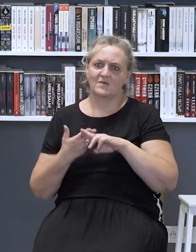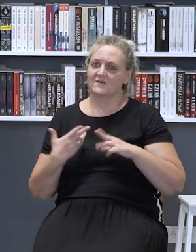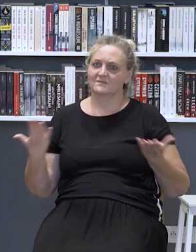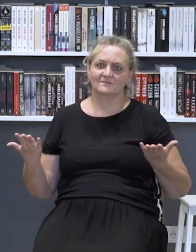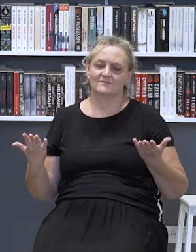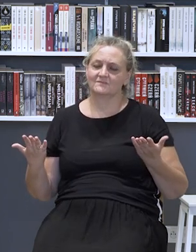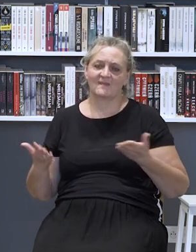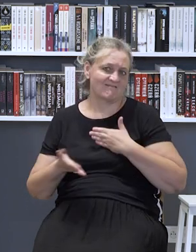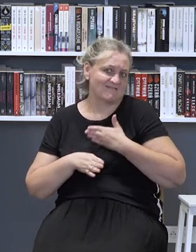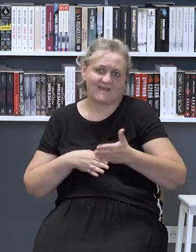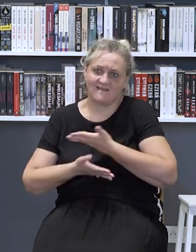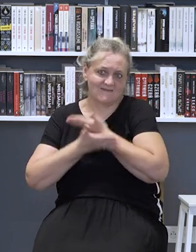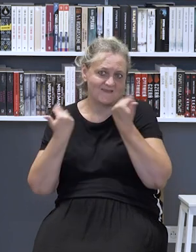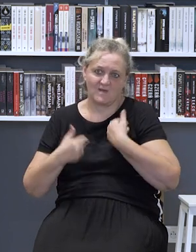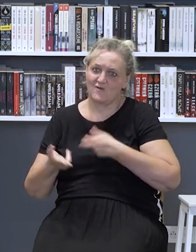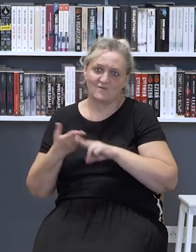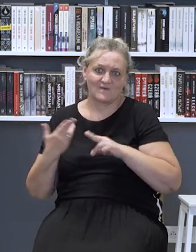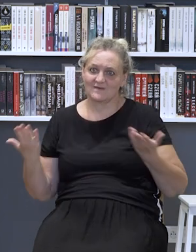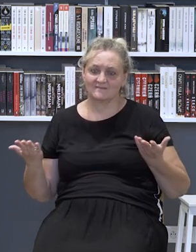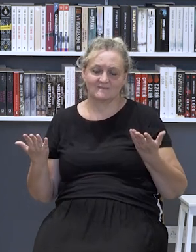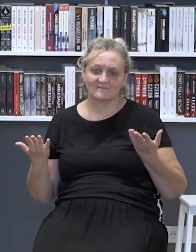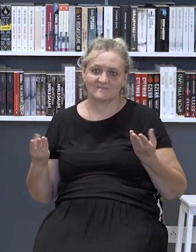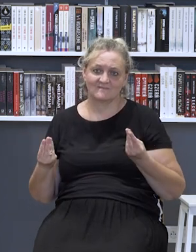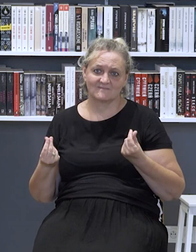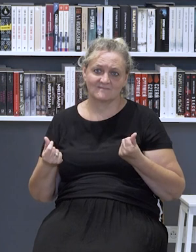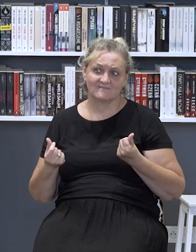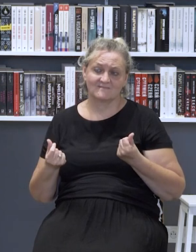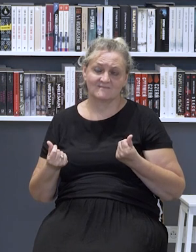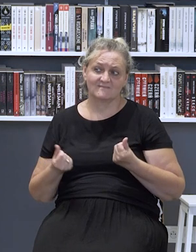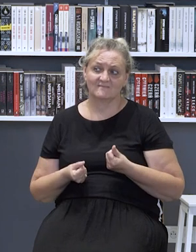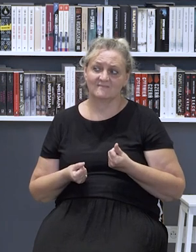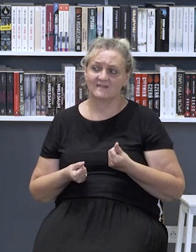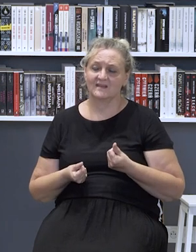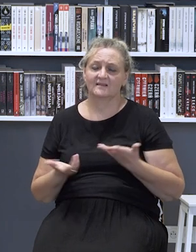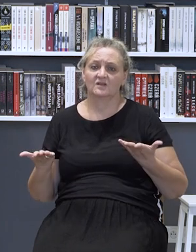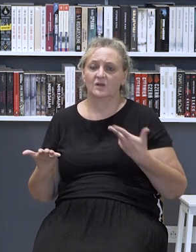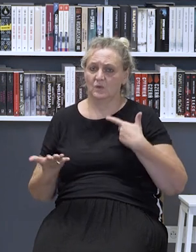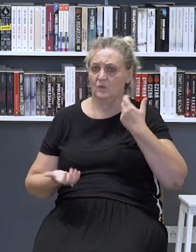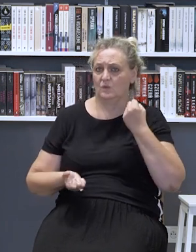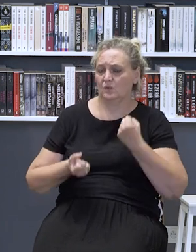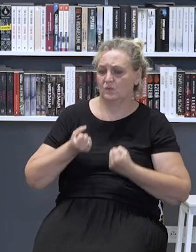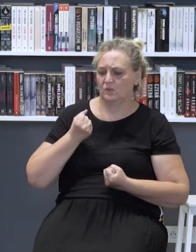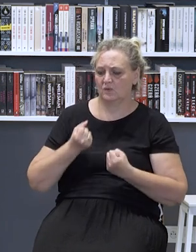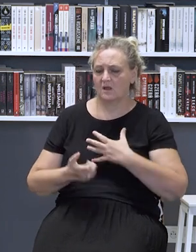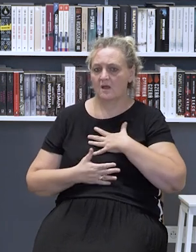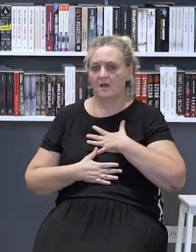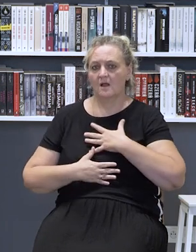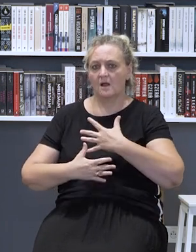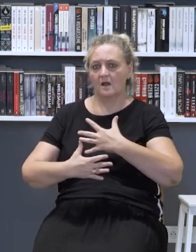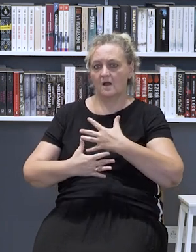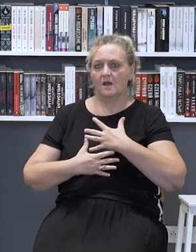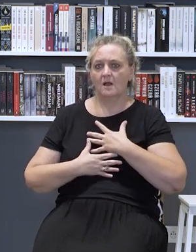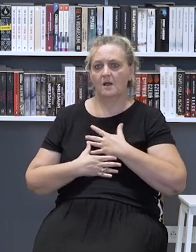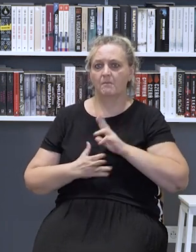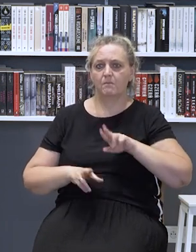Dalej nie mam tej odpowiedzi. No i ciężko mi się zaczęło oddychać. Po